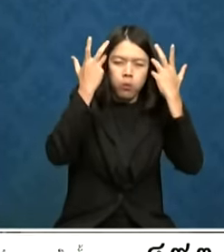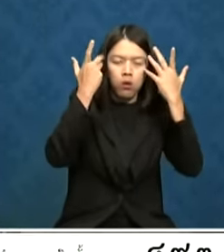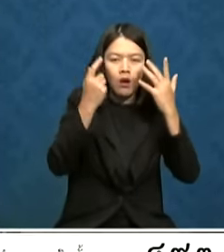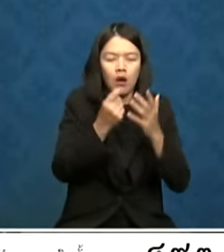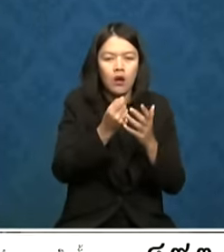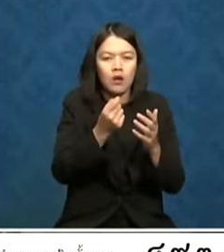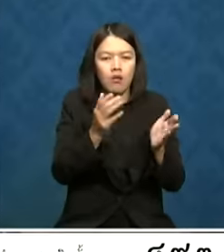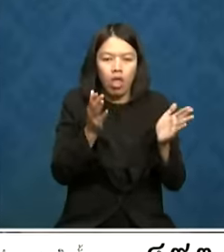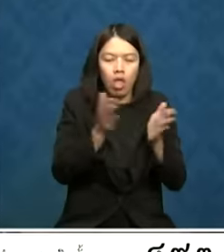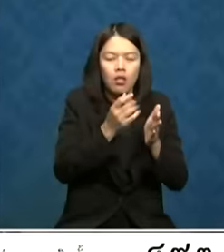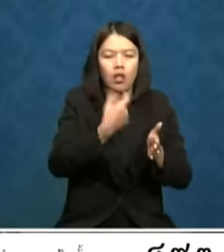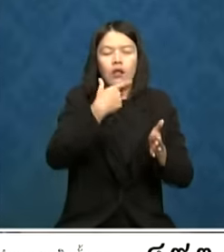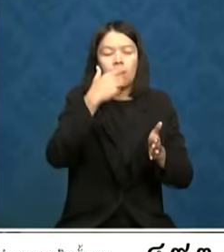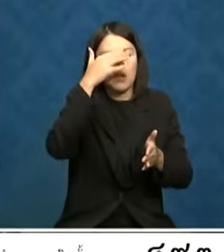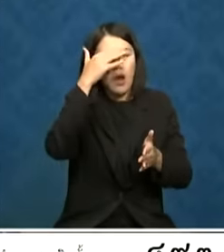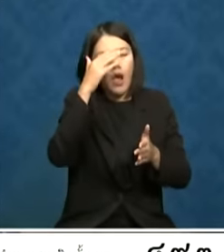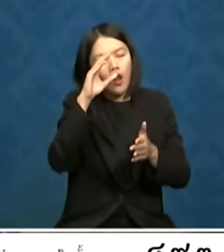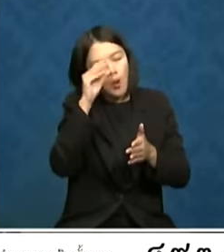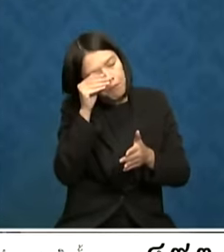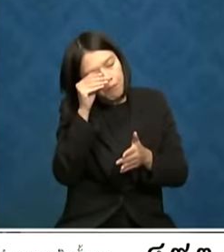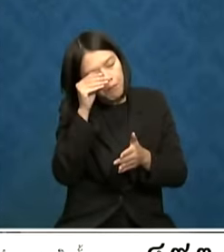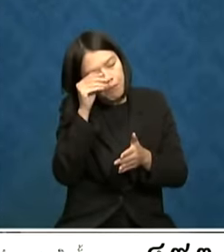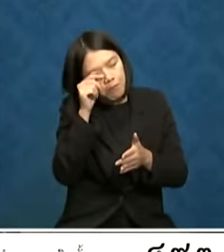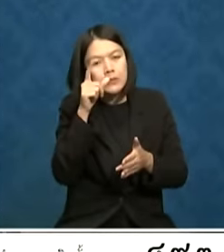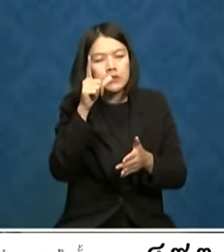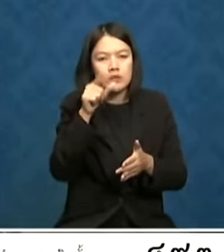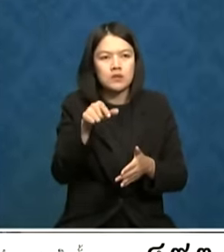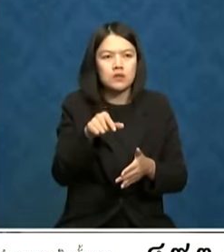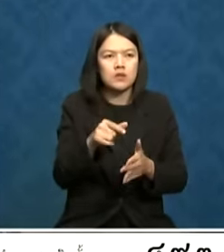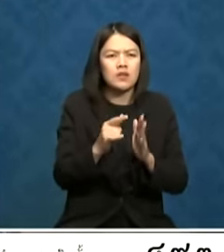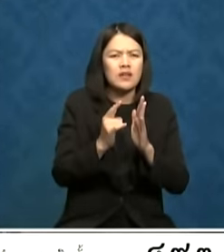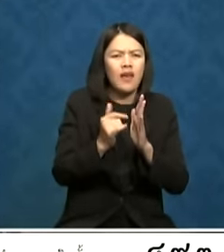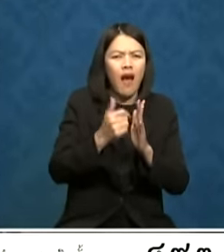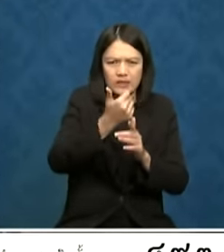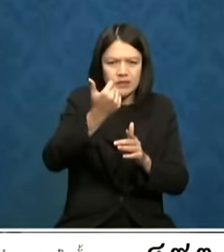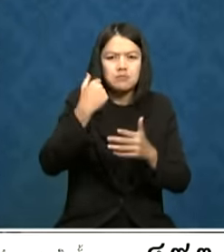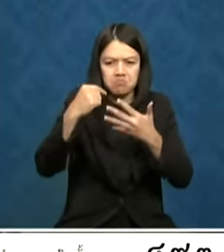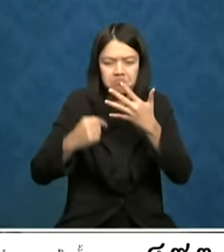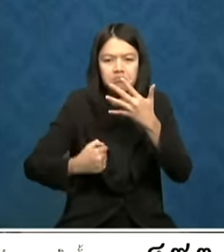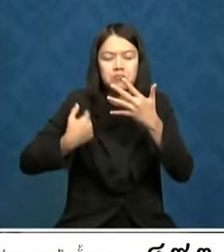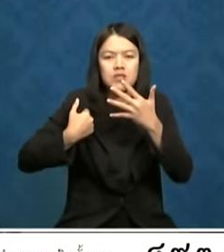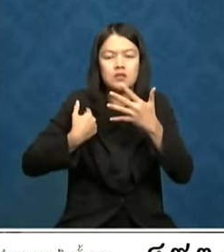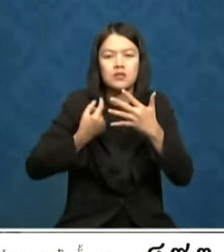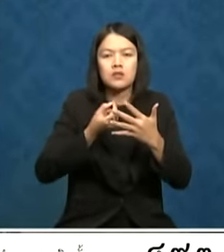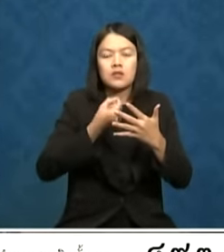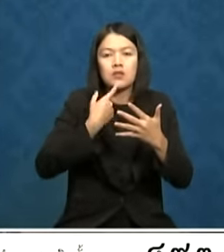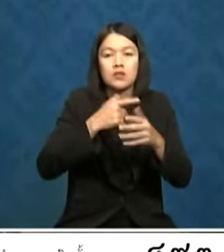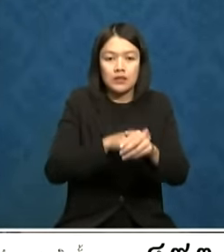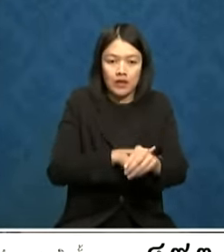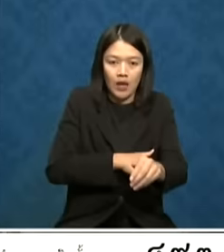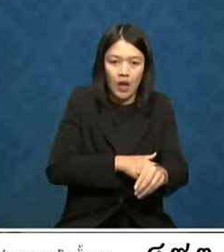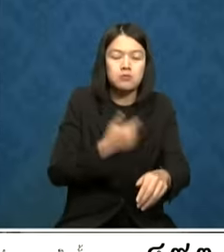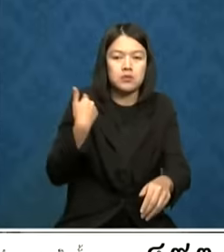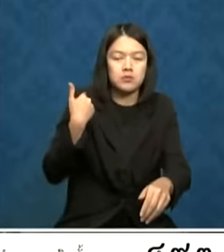ฤทธิสั้นเสมือนเป็นยาสลบเท่านั้นทั้งๆที่มียาคลายกังวลชนิดอื่นที่ออกฤทธชัช้ากว่านะคะไม่ว่าจะเป็น laur